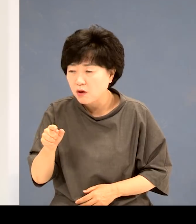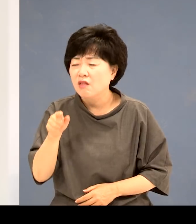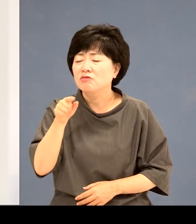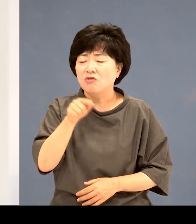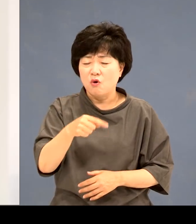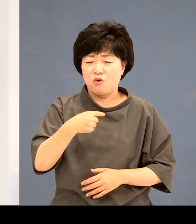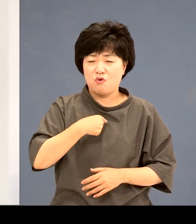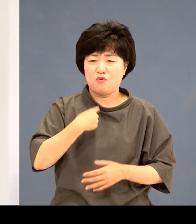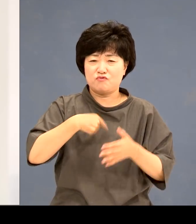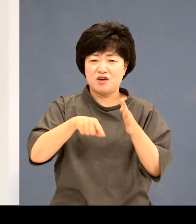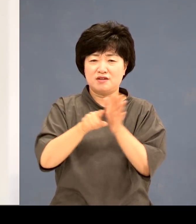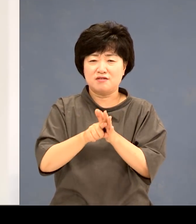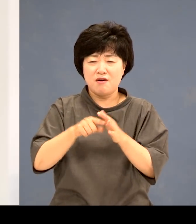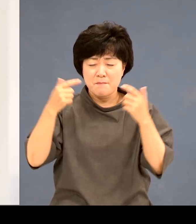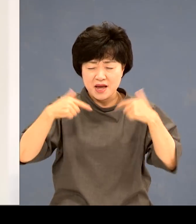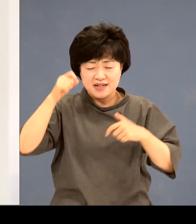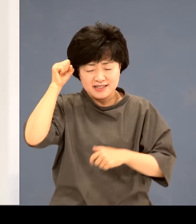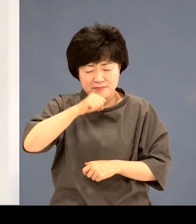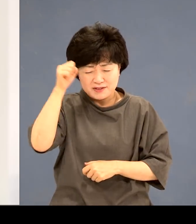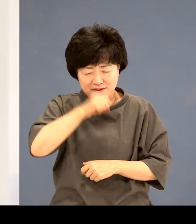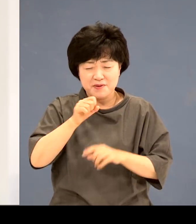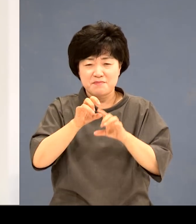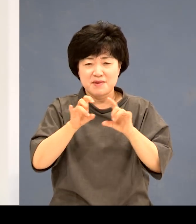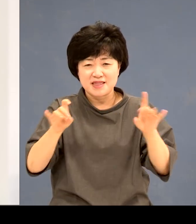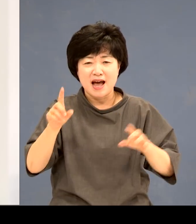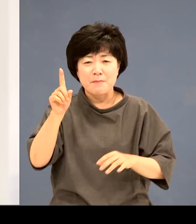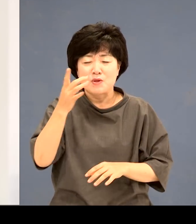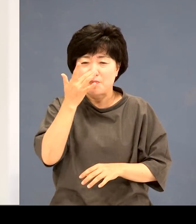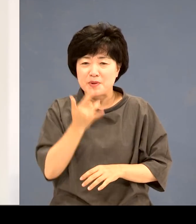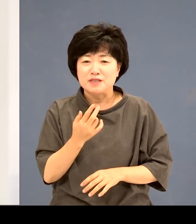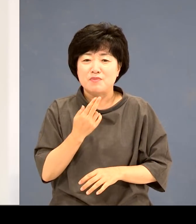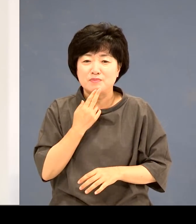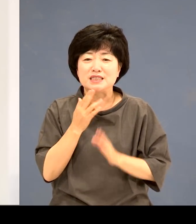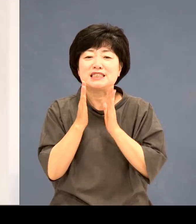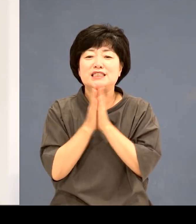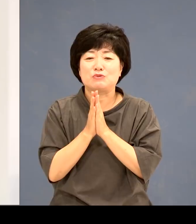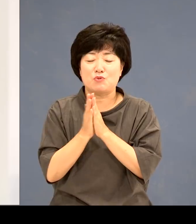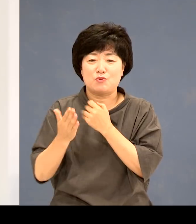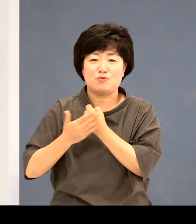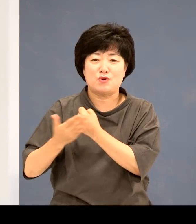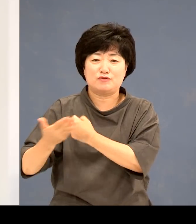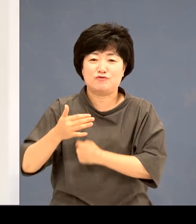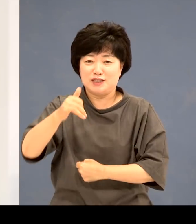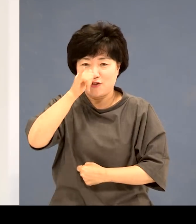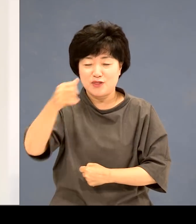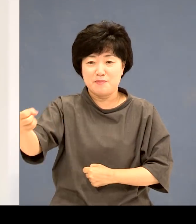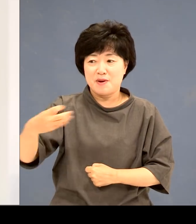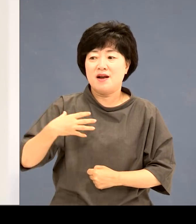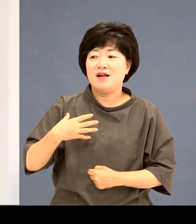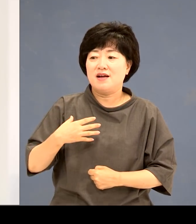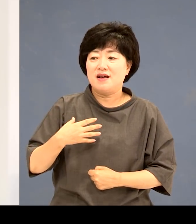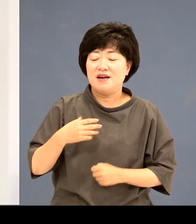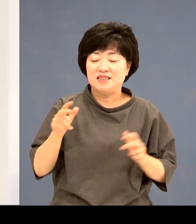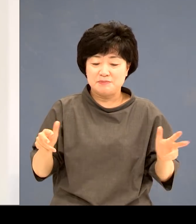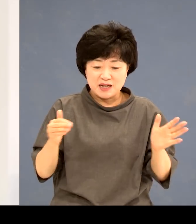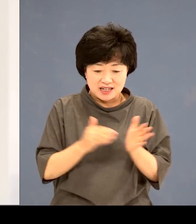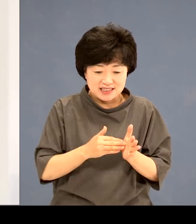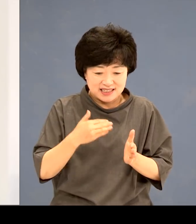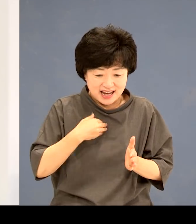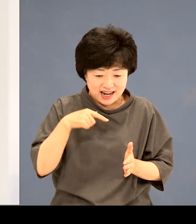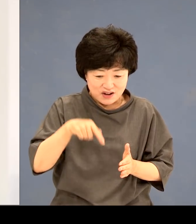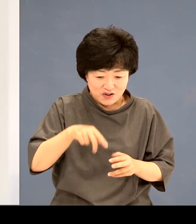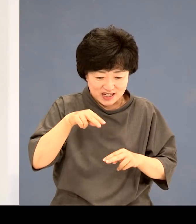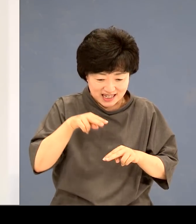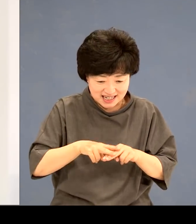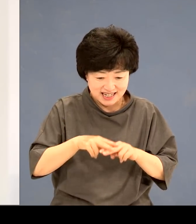내가 너를 위해서 매일 새벽마다 한 번도 빠지지 않고 너를 위해서 기도하고 있었다. 그래서 어쩌면